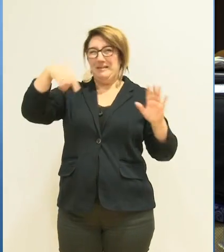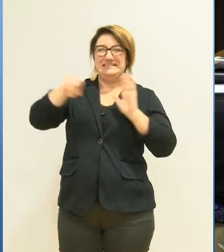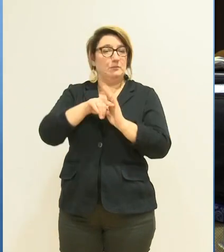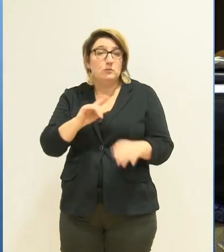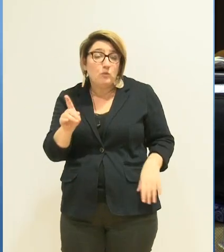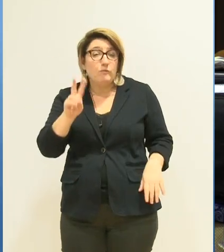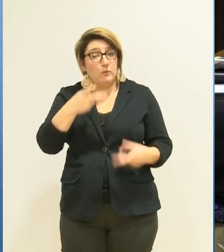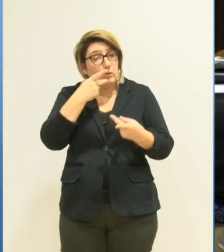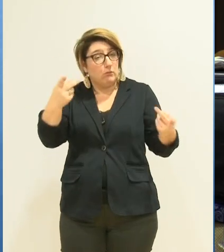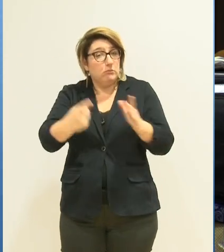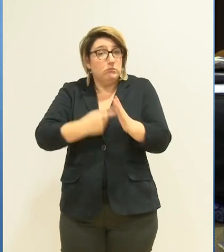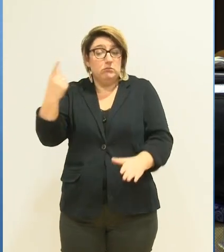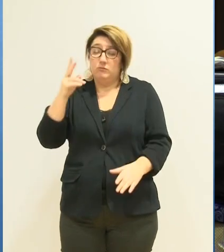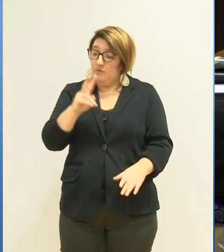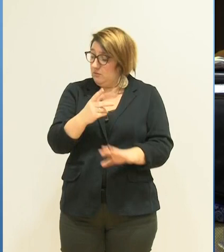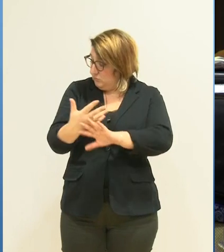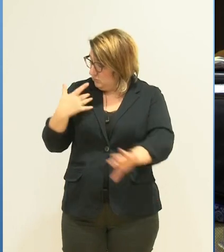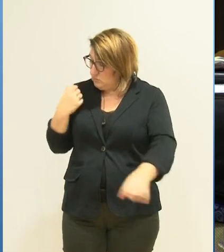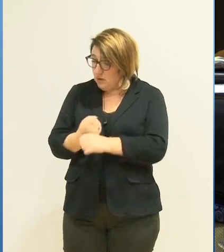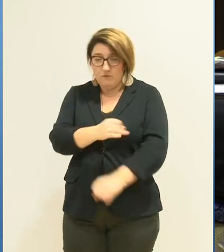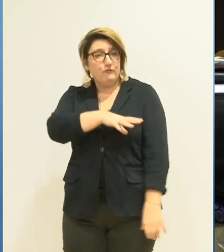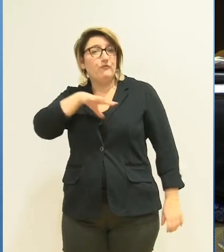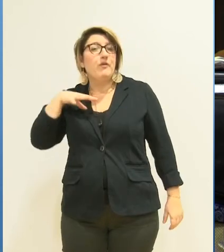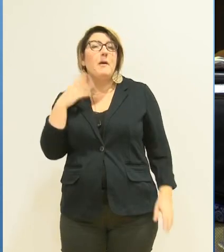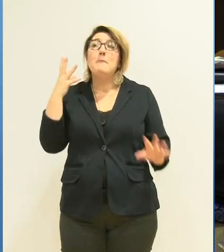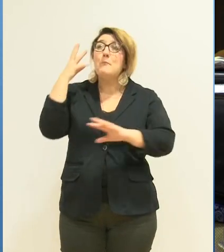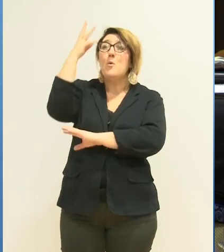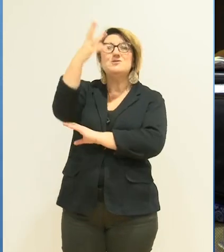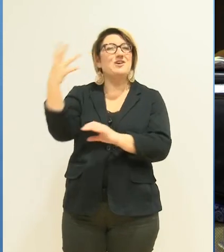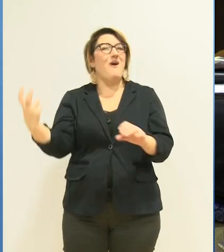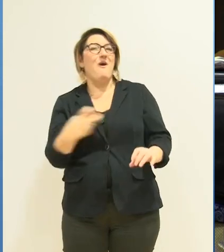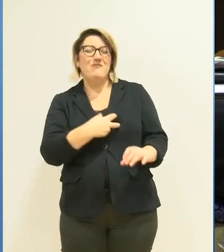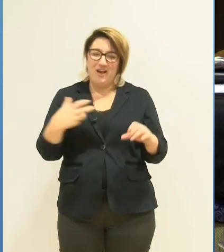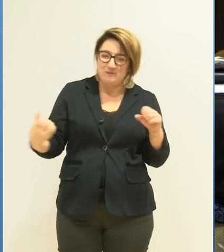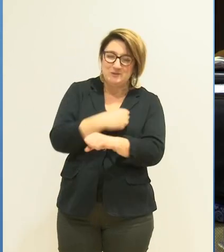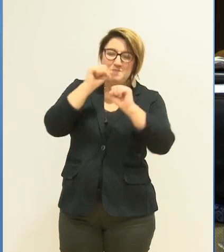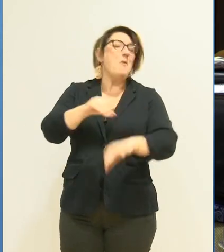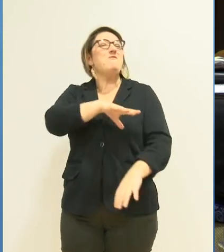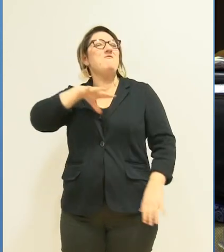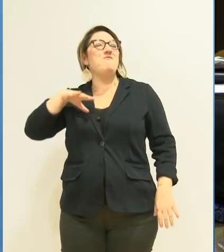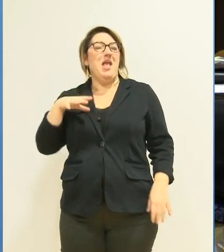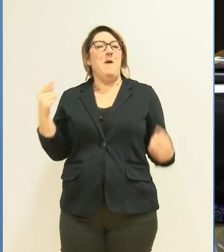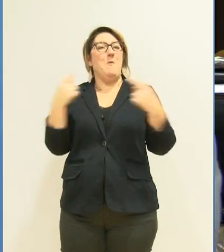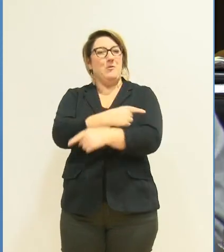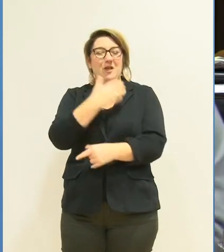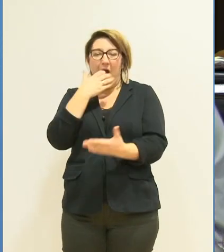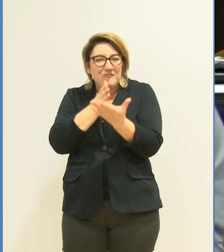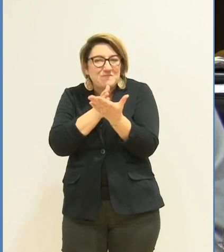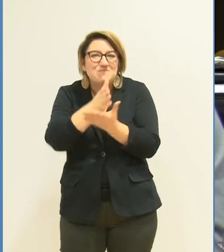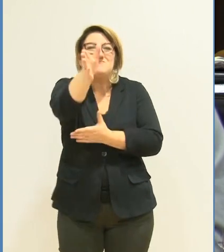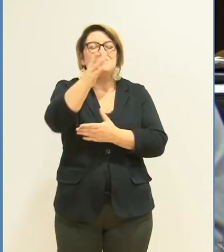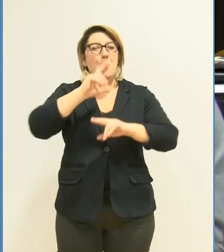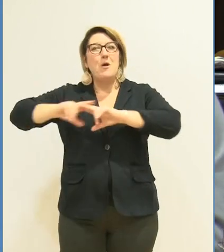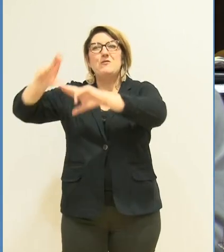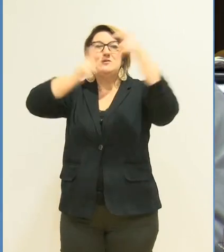redis encore nous sommes très fiers du travail qui a été engagée très fier que ce projet puisse aboutir et nous comptons aller encore plus loin dans cette conception de la